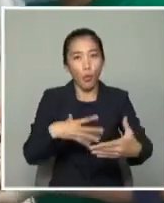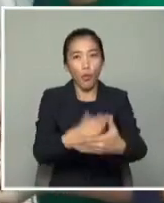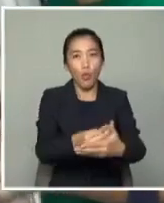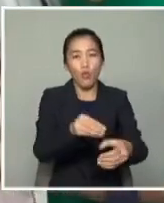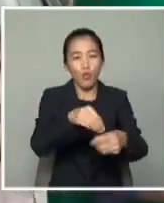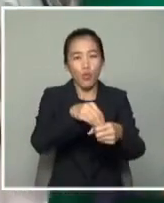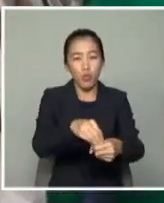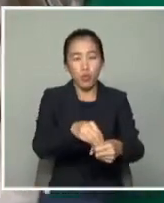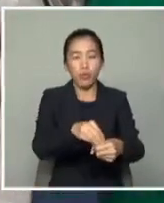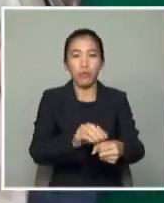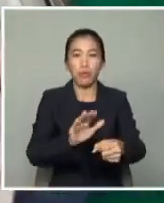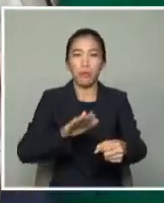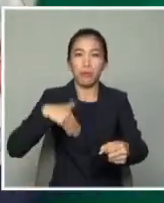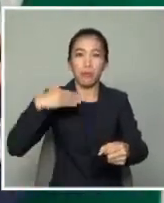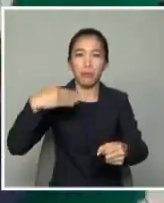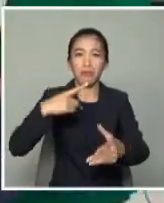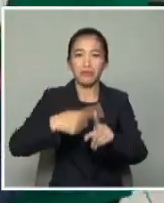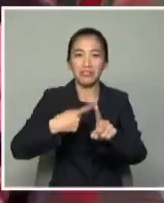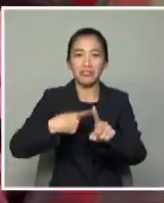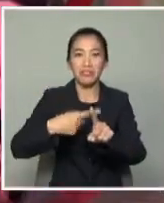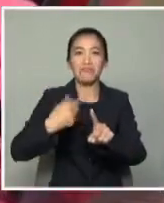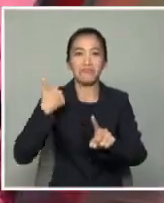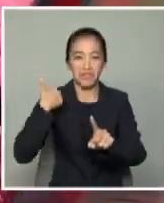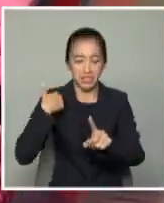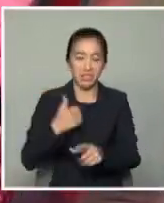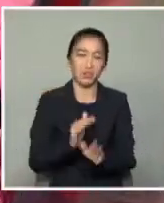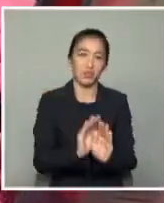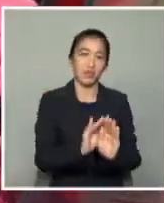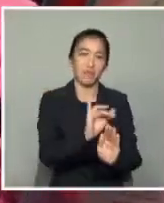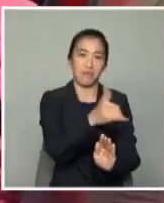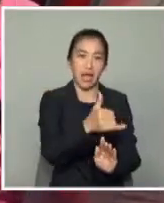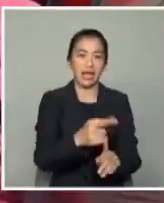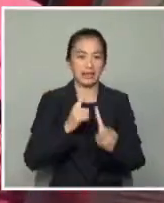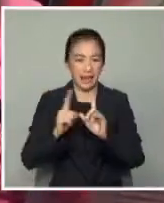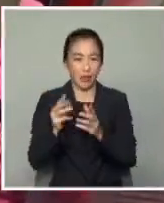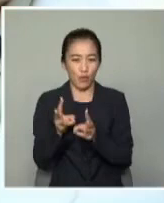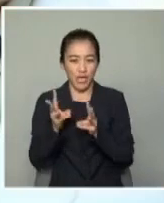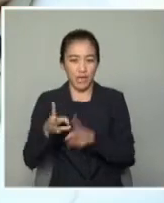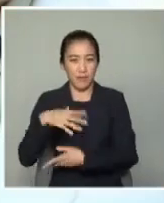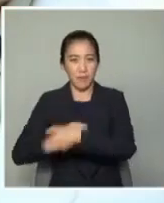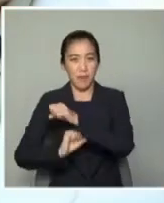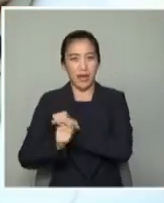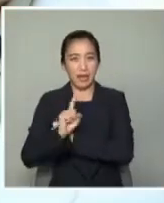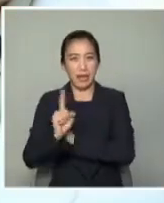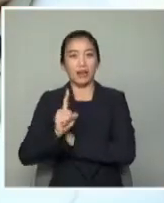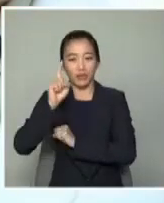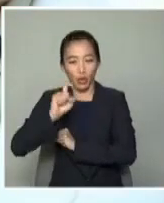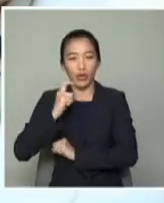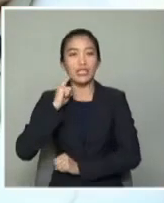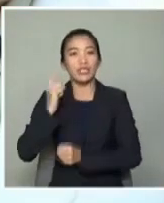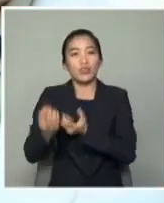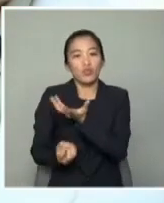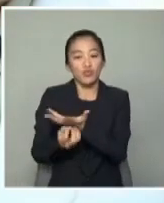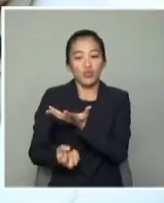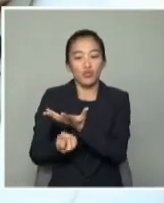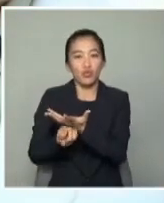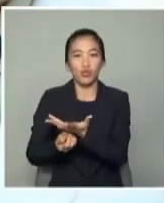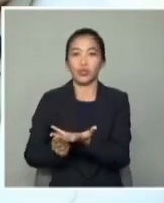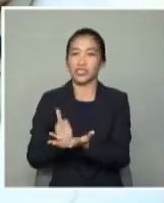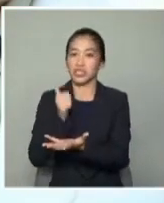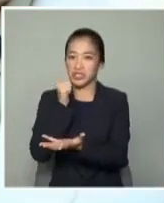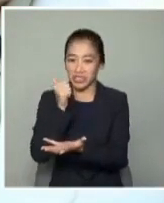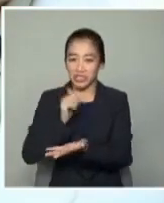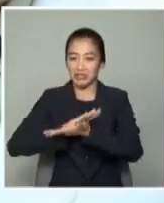างปฏิบัติเราควรต้องรับประทานอาหารที่สุกสะอาดใช้ความร้อนฆ่าเชื้อโรคได้อย่างแน่นอนแล้วเราควรที่จะต้องล้